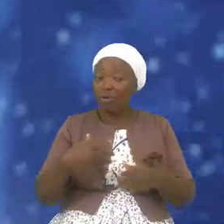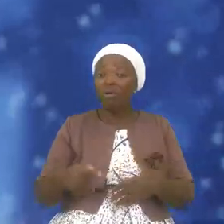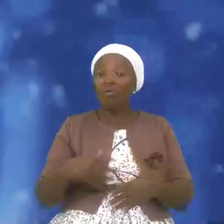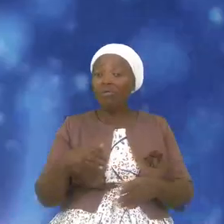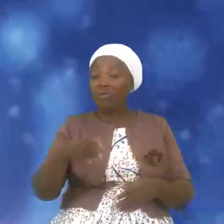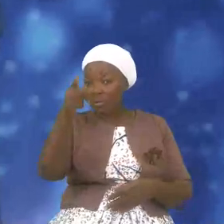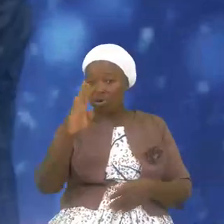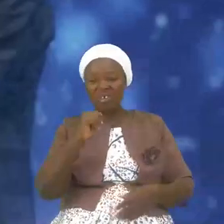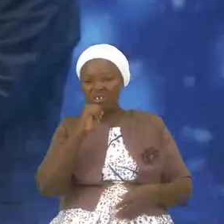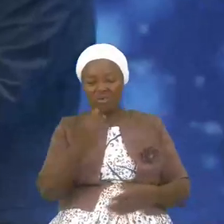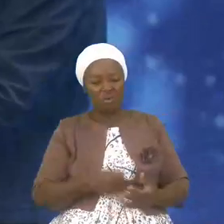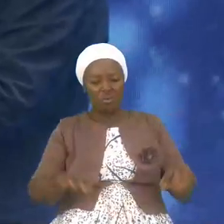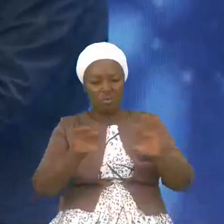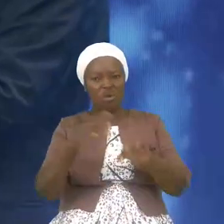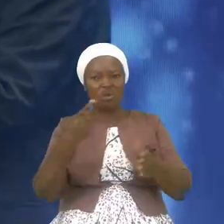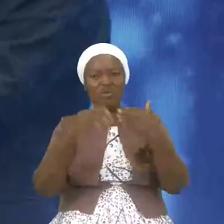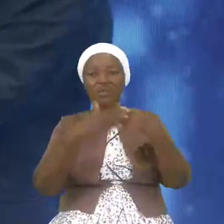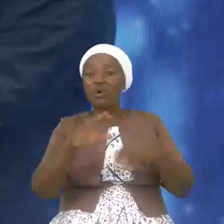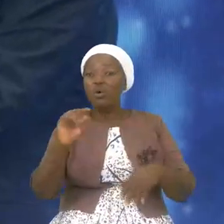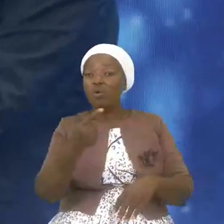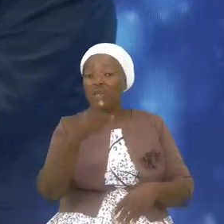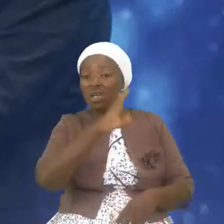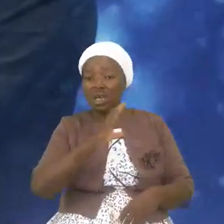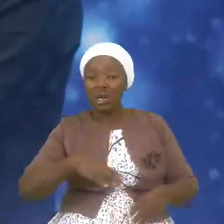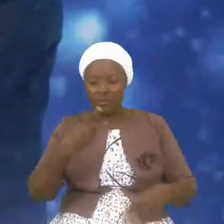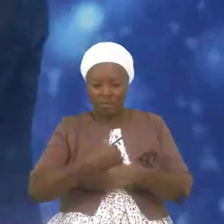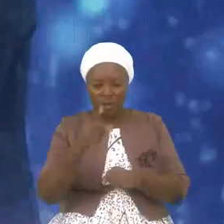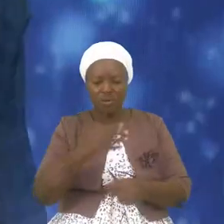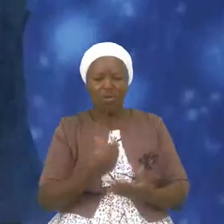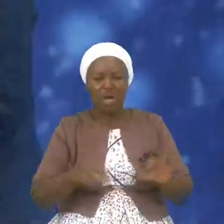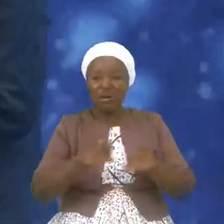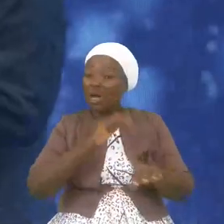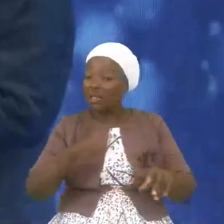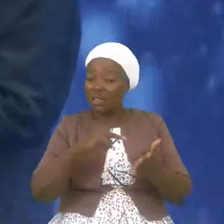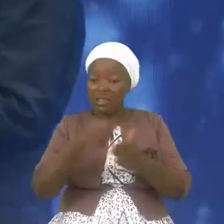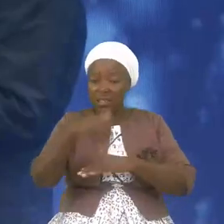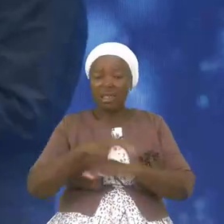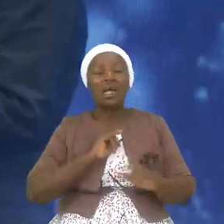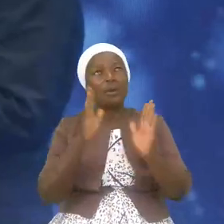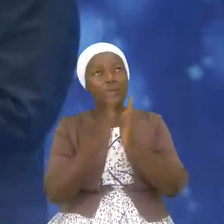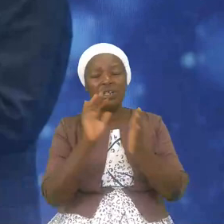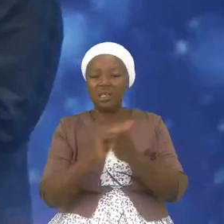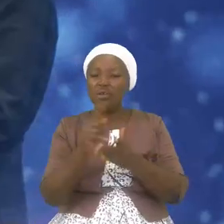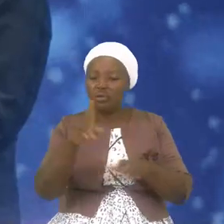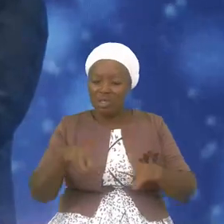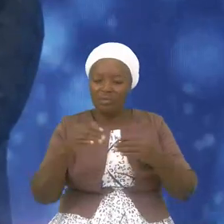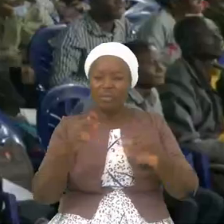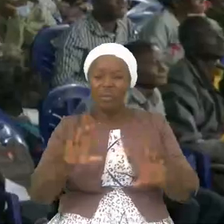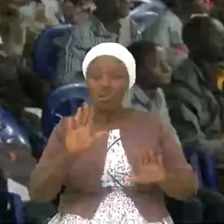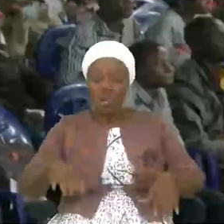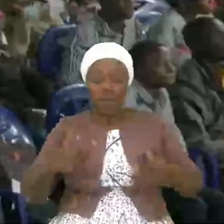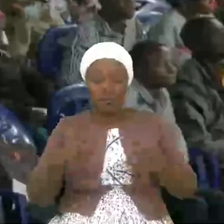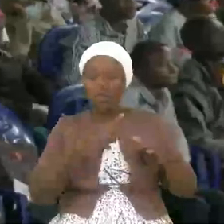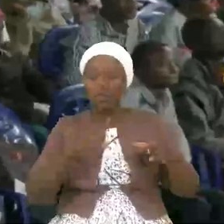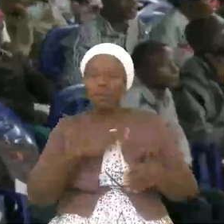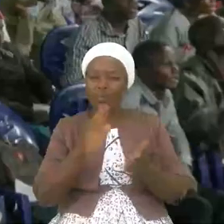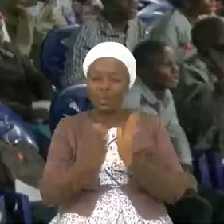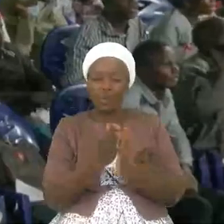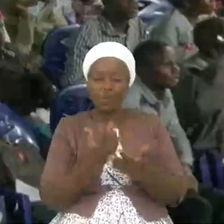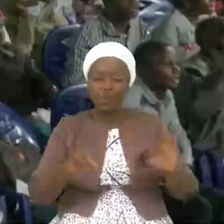ciel. Seul Christ peut te rendre digne. Et ce soir, je prie que tu donnes ta vie au Seigneur et tu seras digne